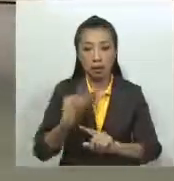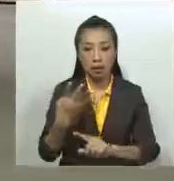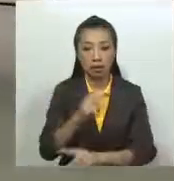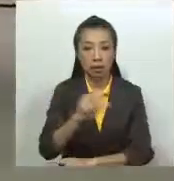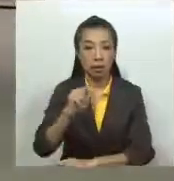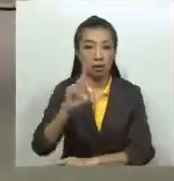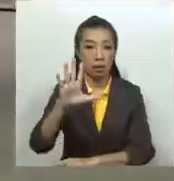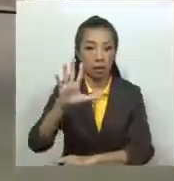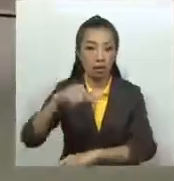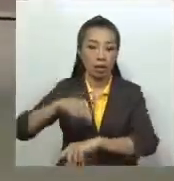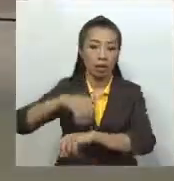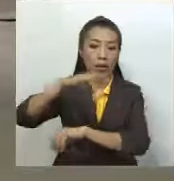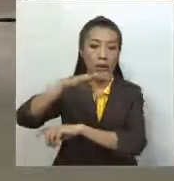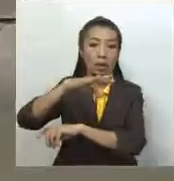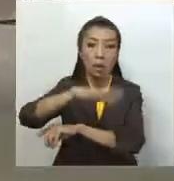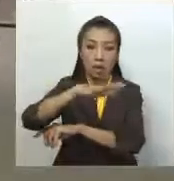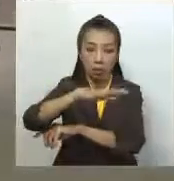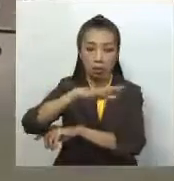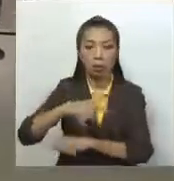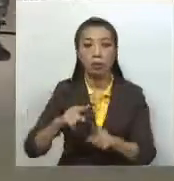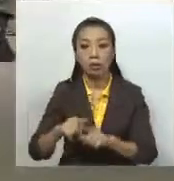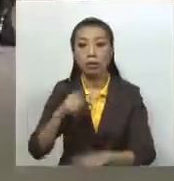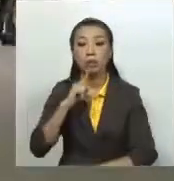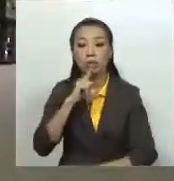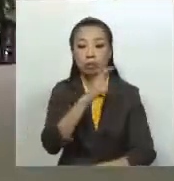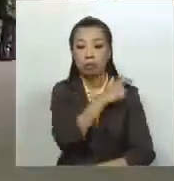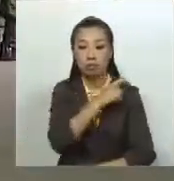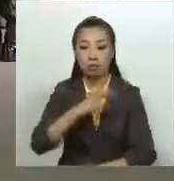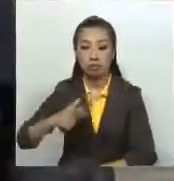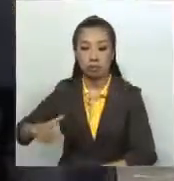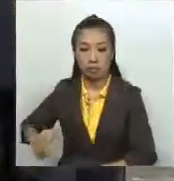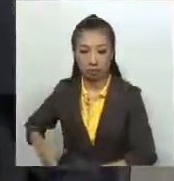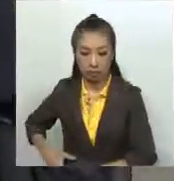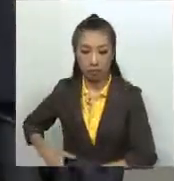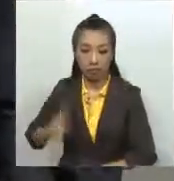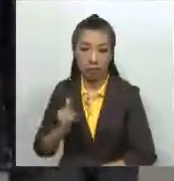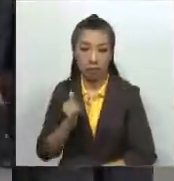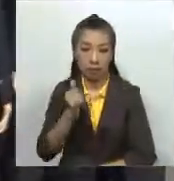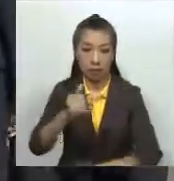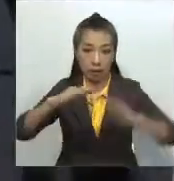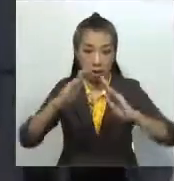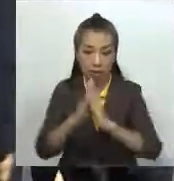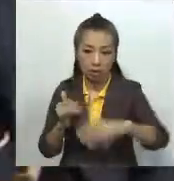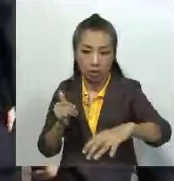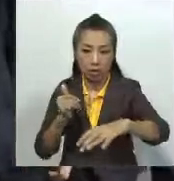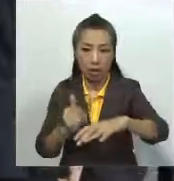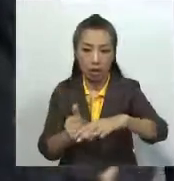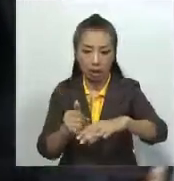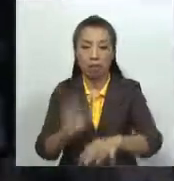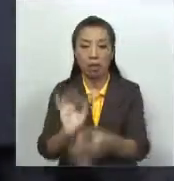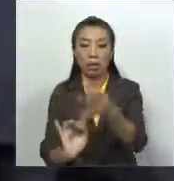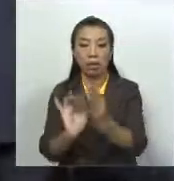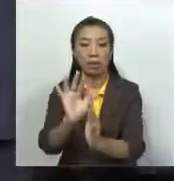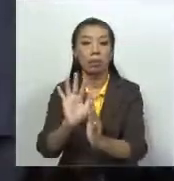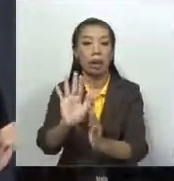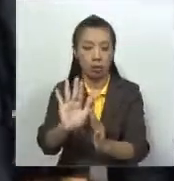ายนเวลา17นาฬิกาสมเด็จพระเทพรัตนราชสุดาสยามบรมราชกุมารีเสด็จพระราชทานเพลิงศพณเมน